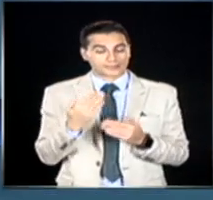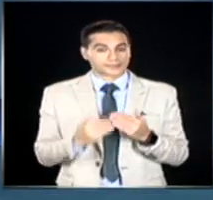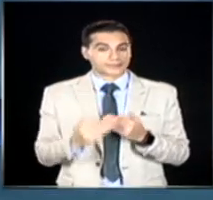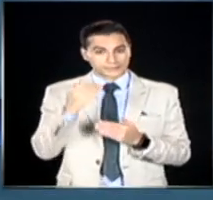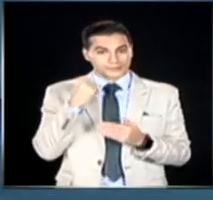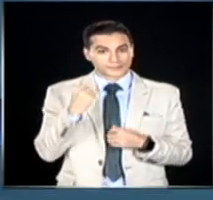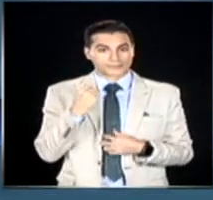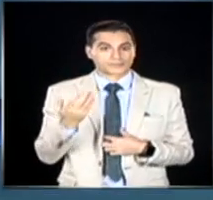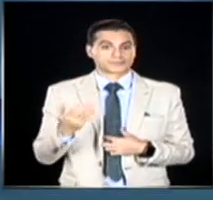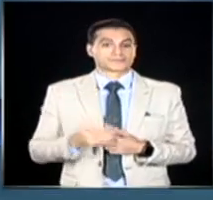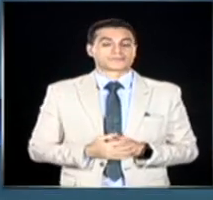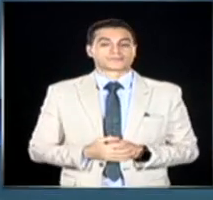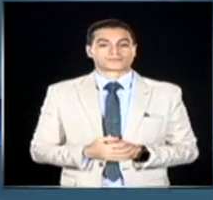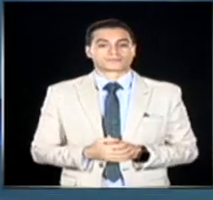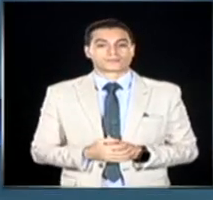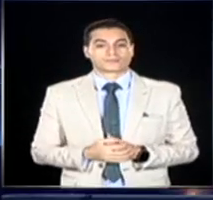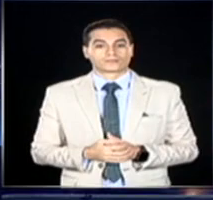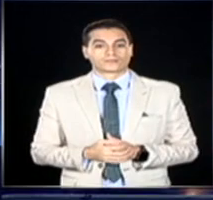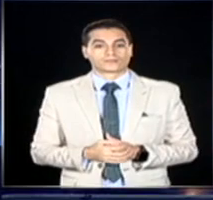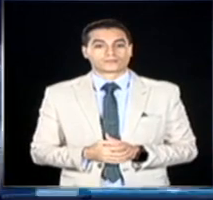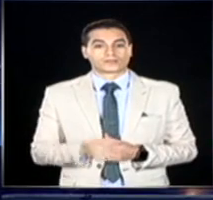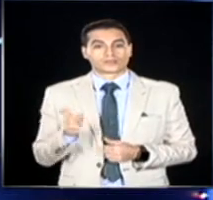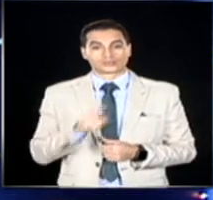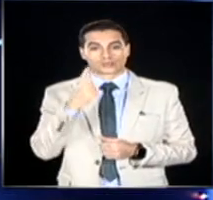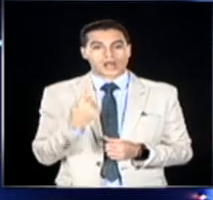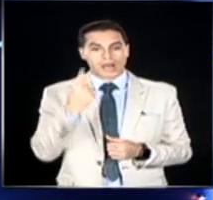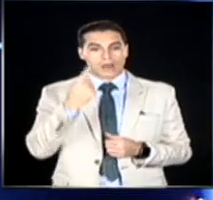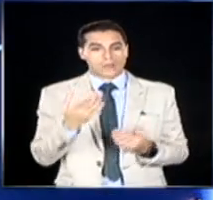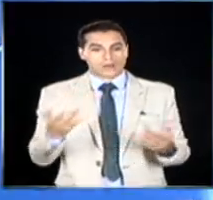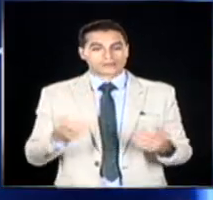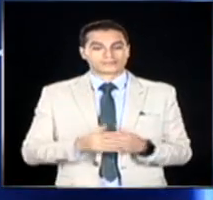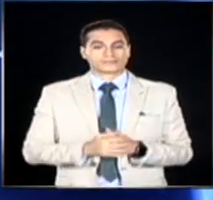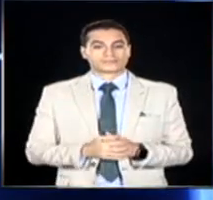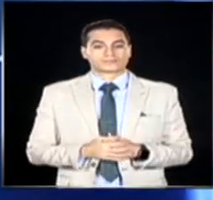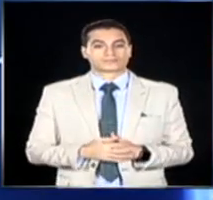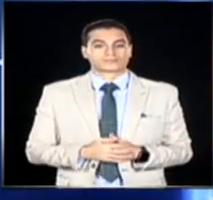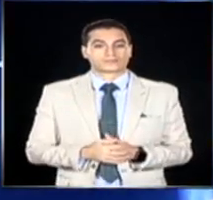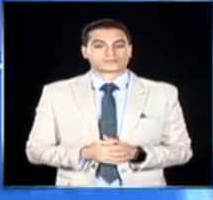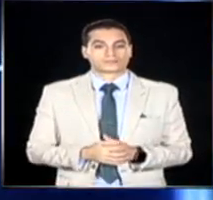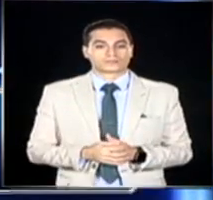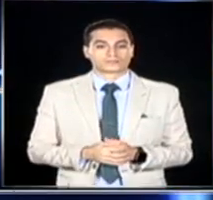و 15 45. السؤال الأول،